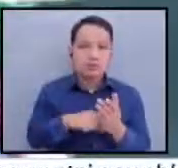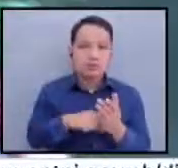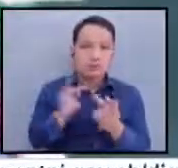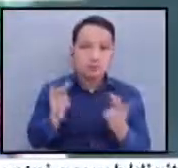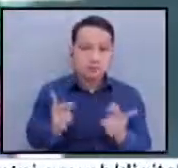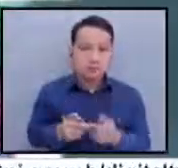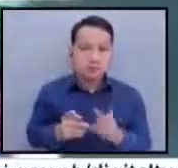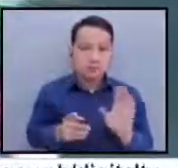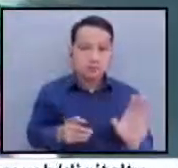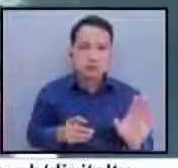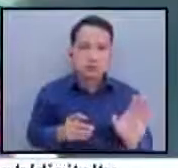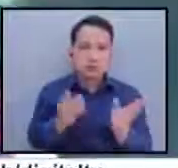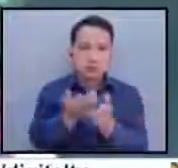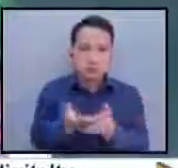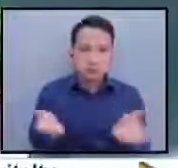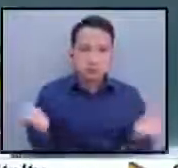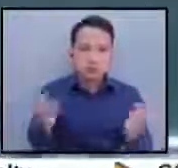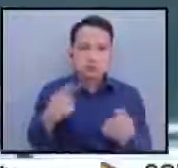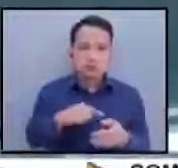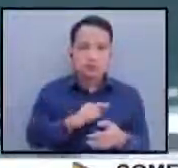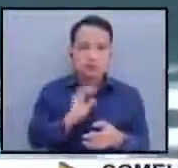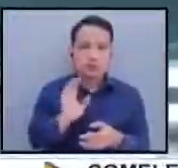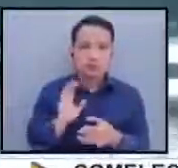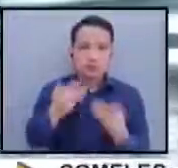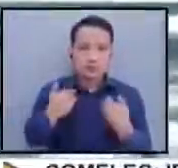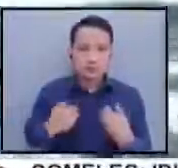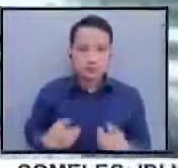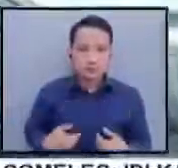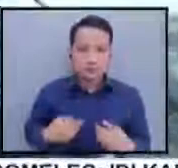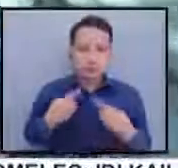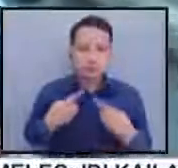na nakalatag naman ang mga damit. Ito,